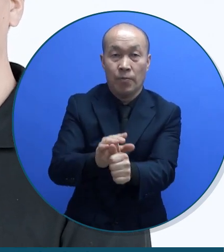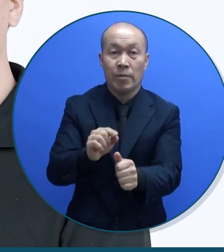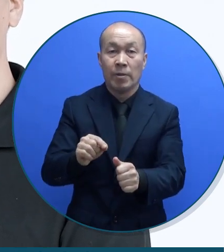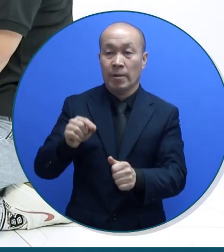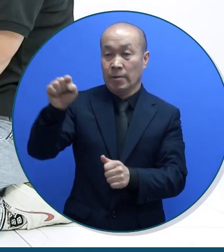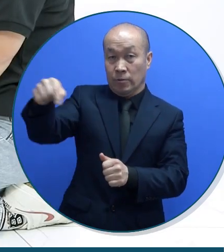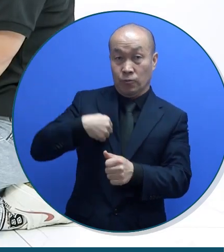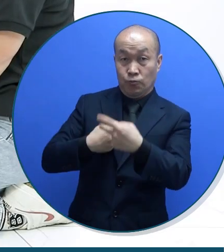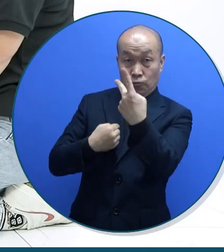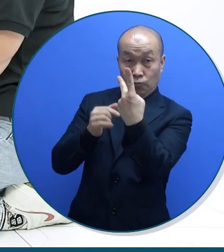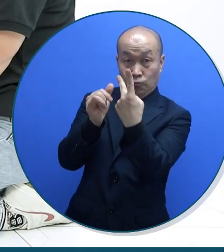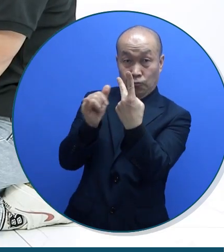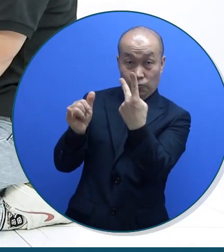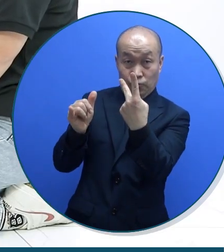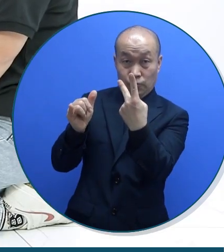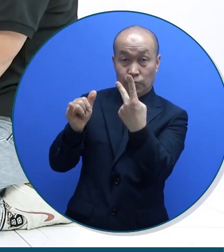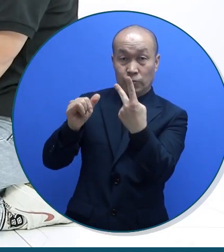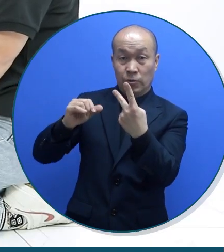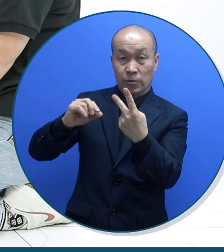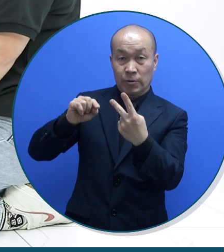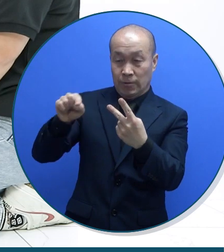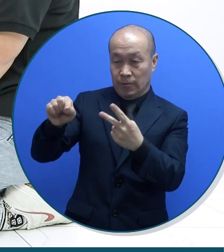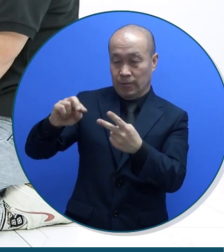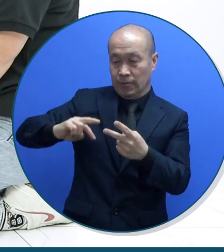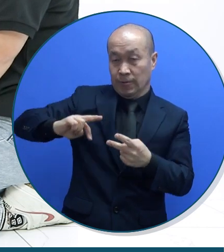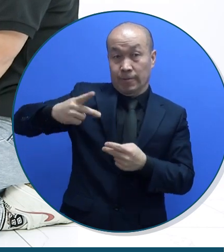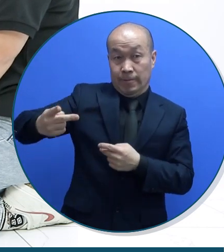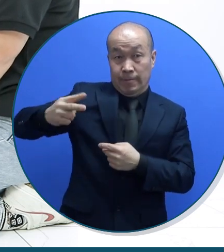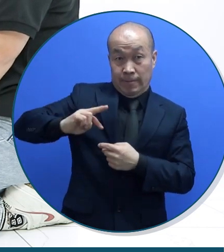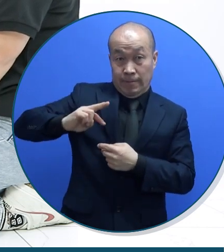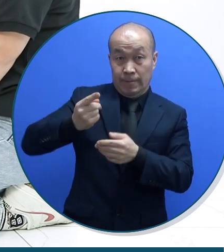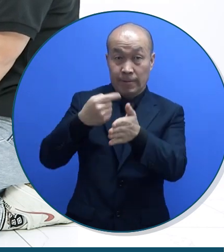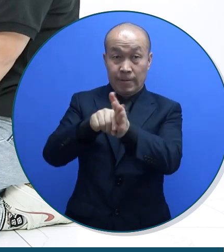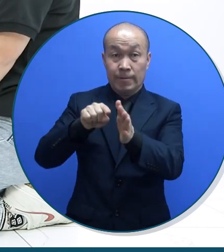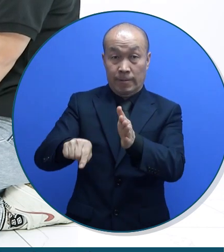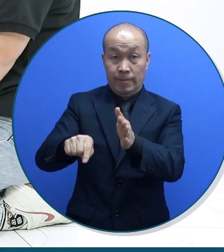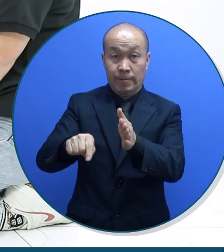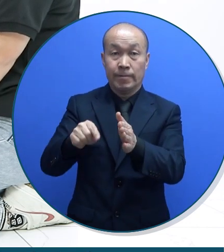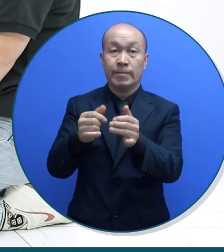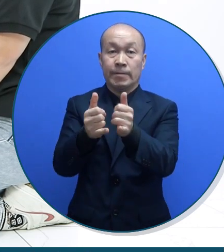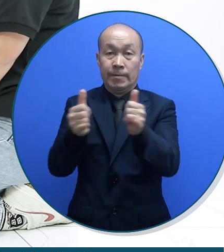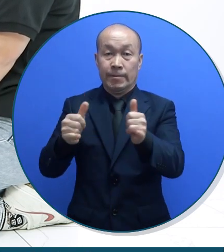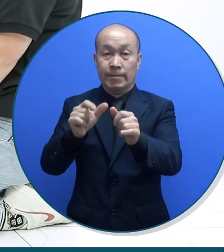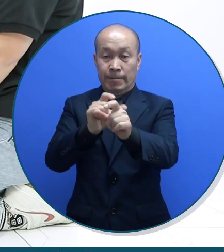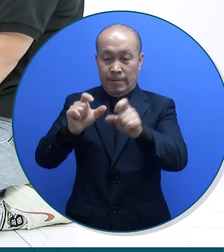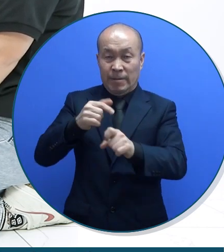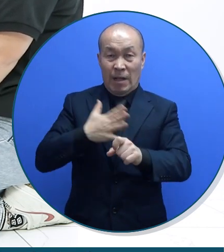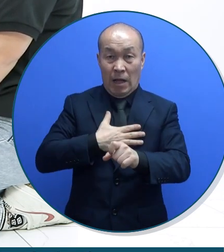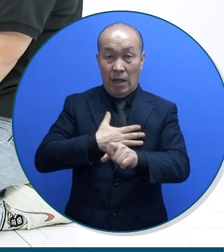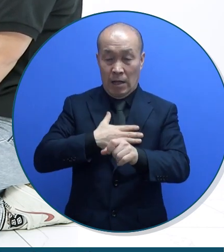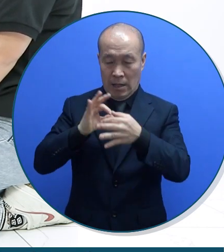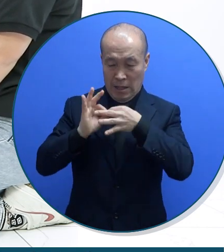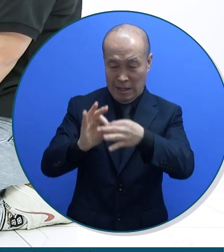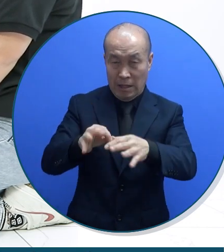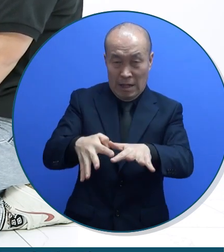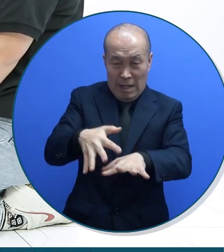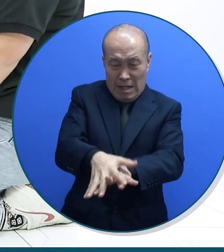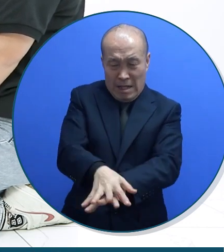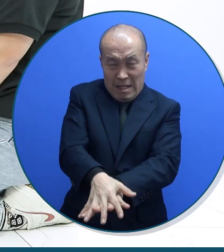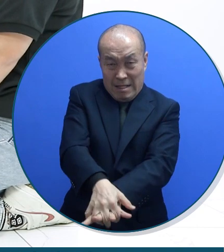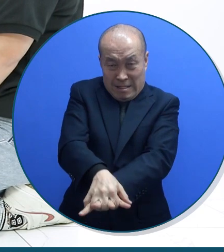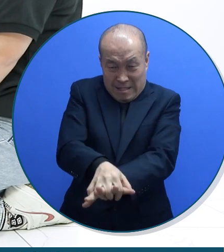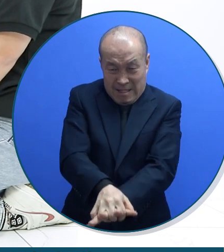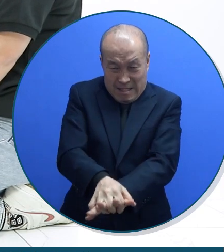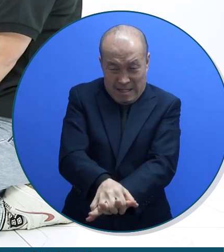때문입니다. 만약 두 명이 심폐소생술을 제공할 수 있다면 가슴 압박을 하는 사람이 더 이상